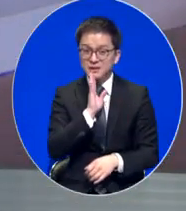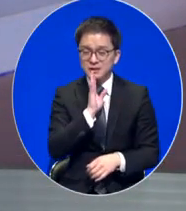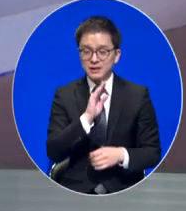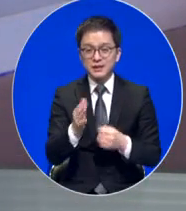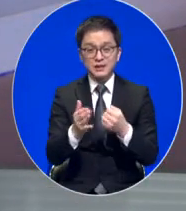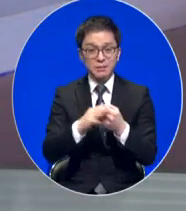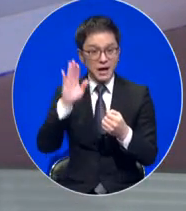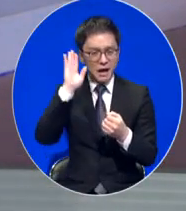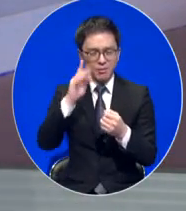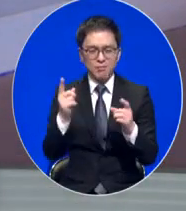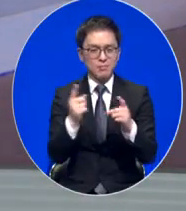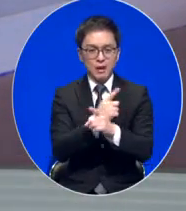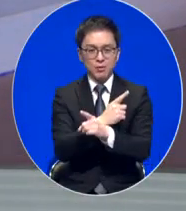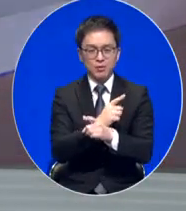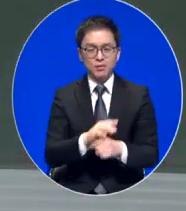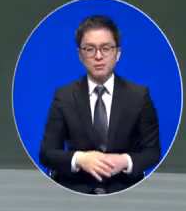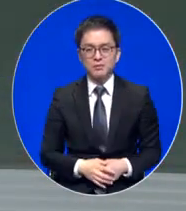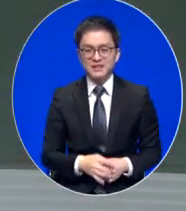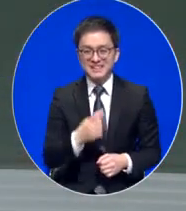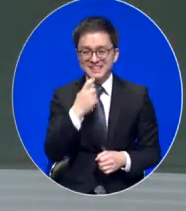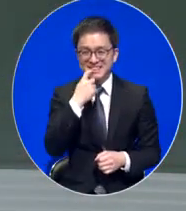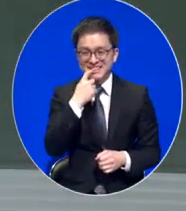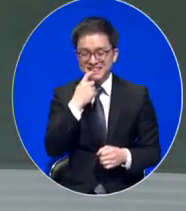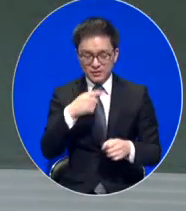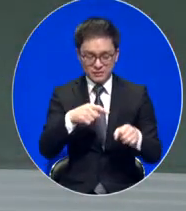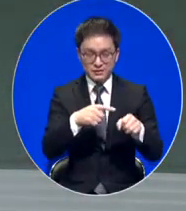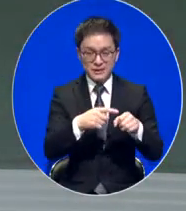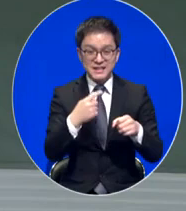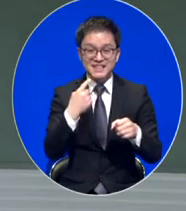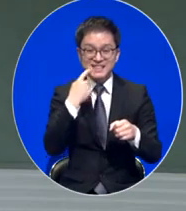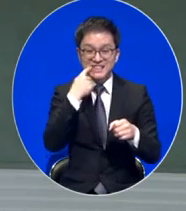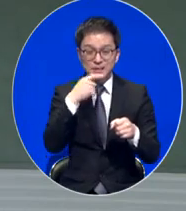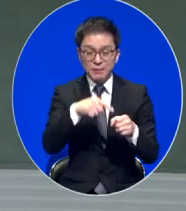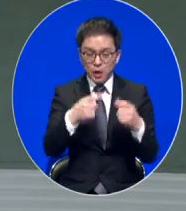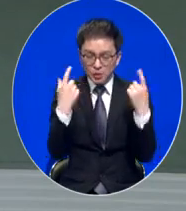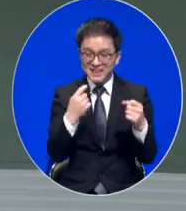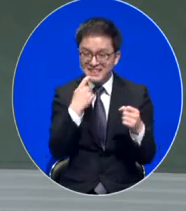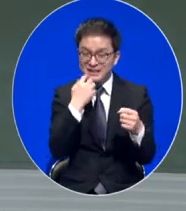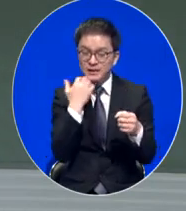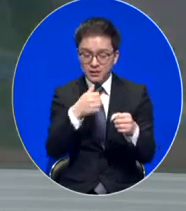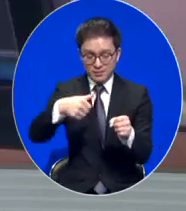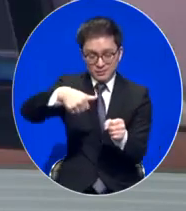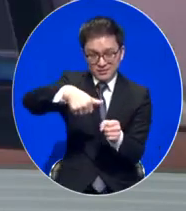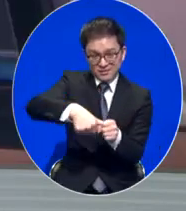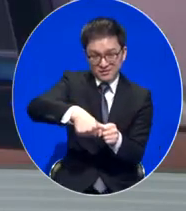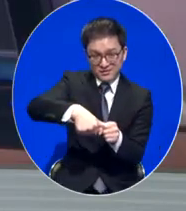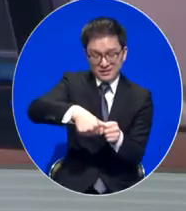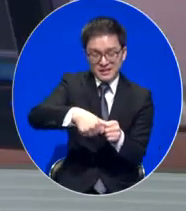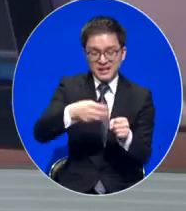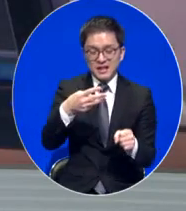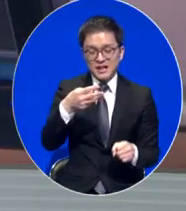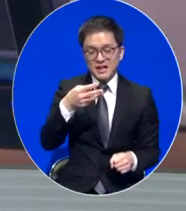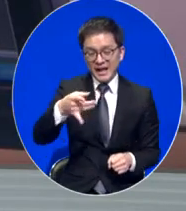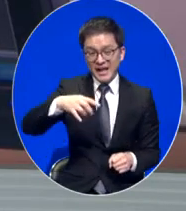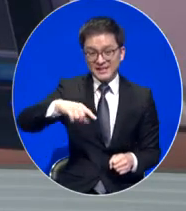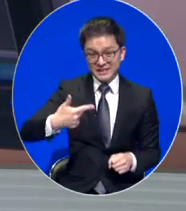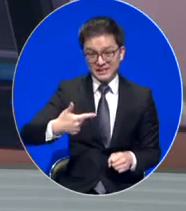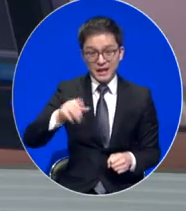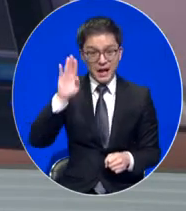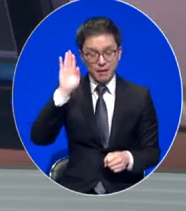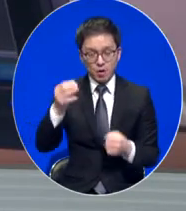앞으로는 치아색으로 충치를 때울 수 있는 광중합형 복합 레진, 줄여서 레진도 건강보험을